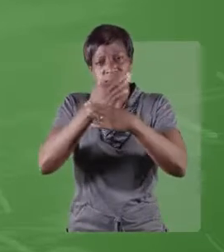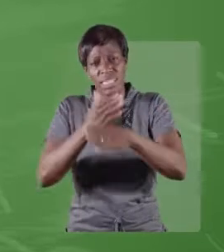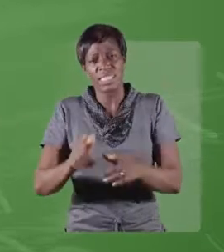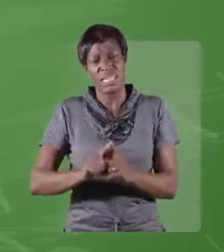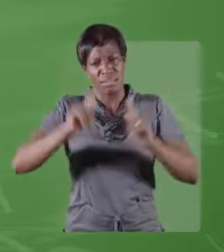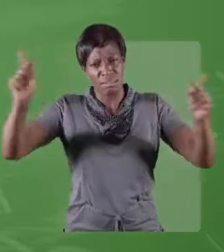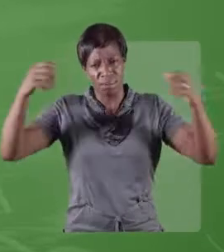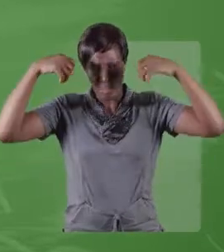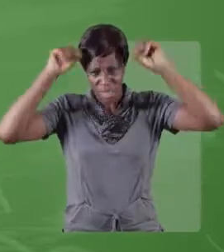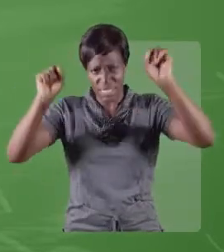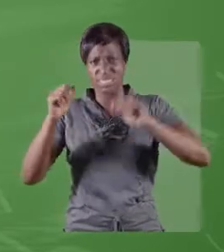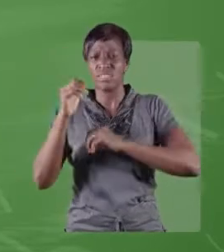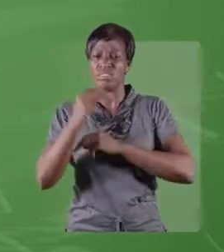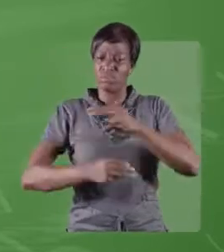monde.